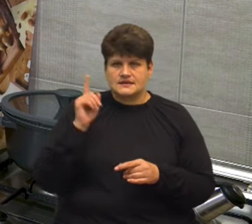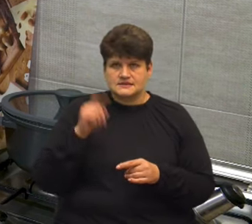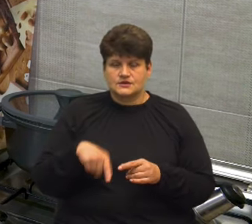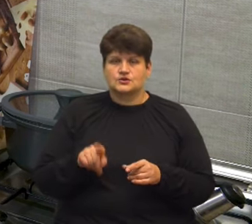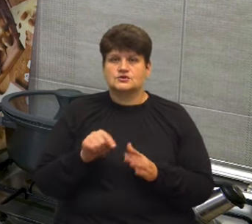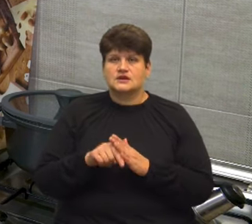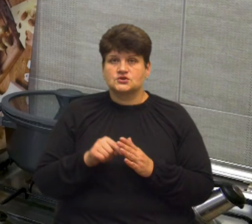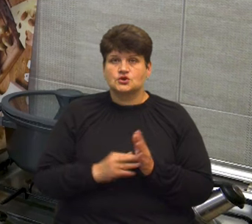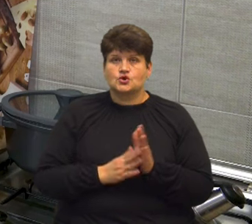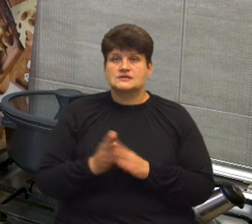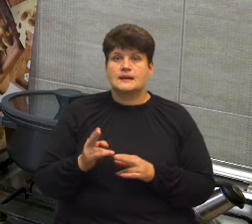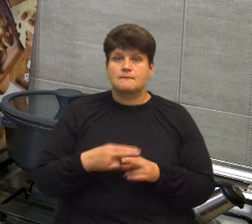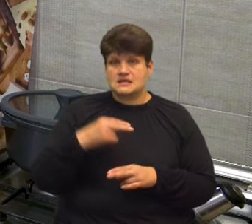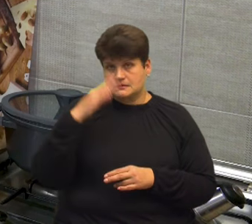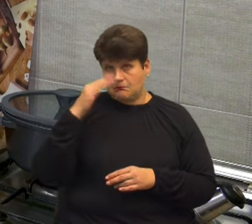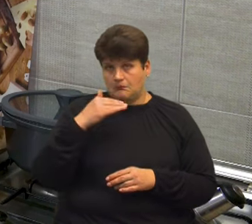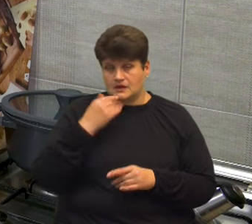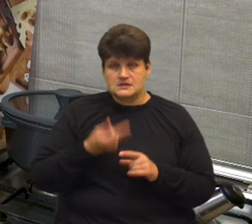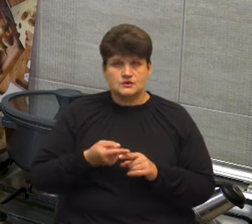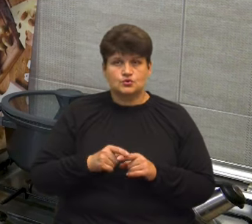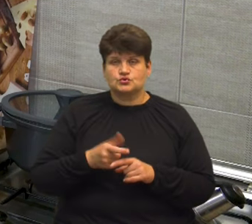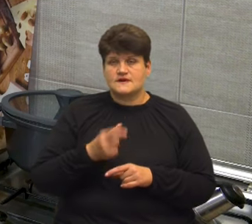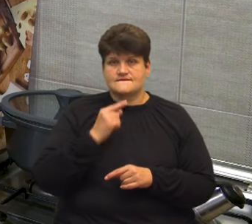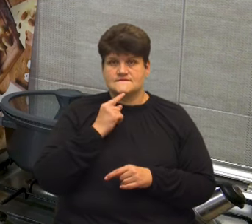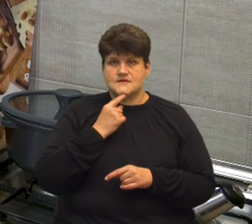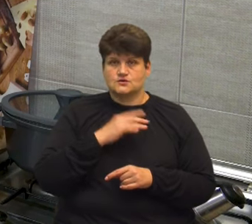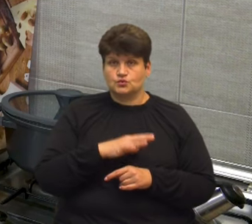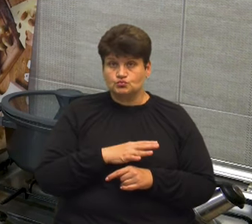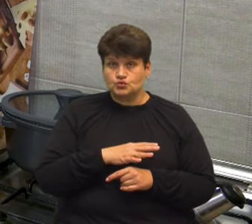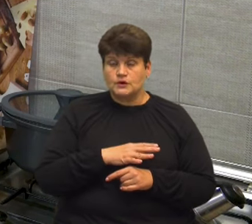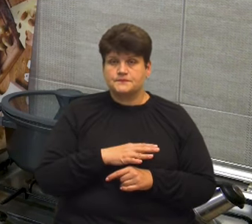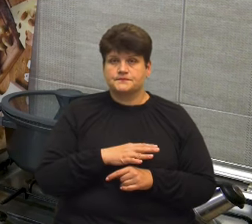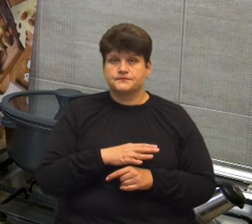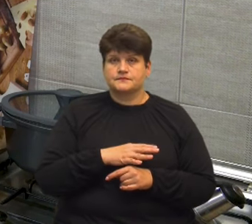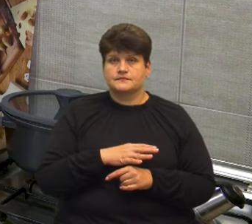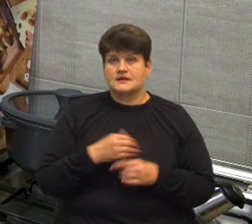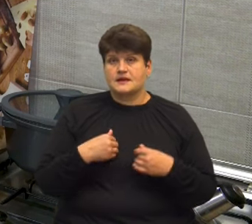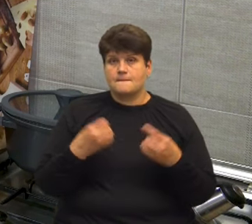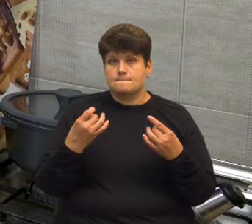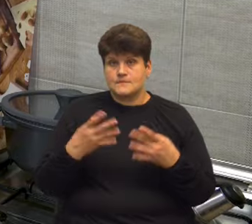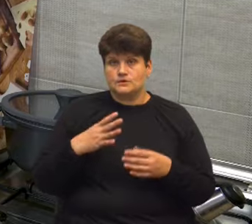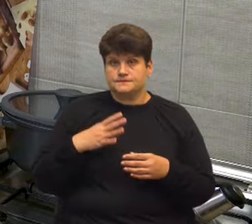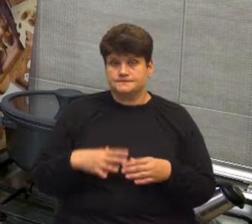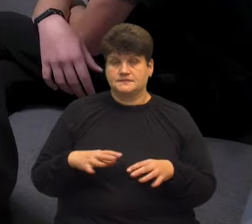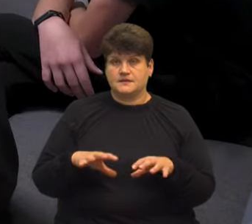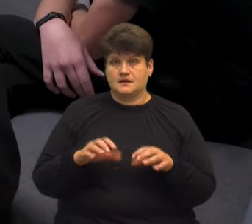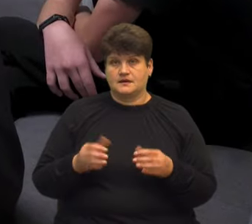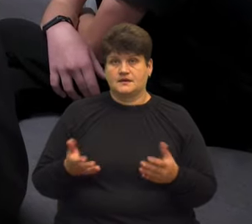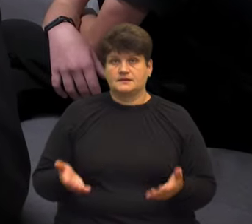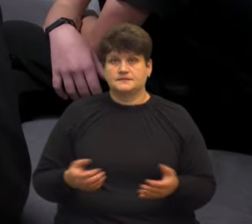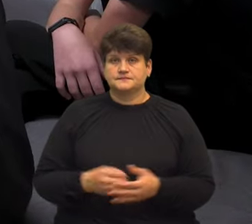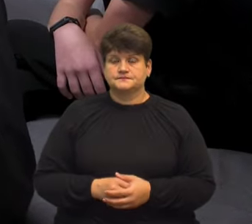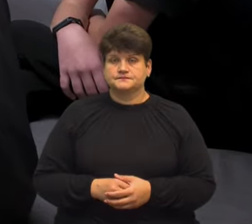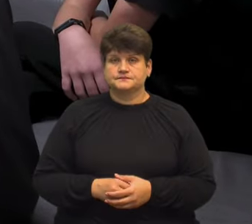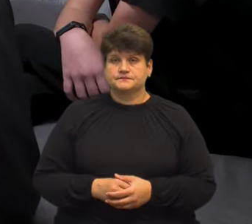батька. І це дуже важко було, але я просто мусила це сприйняти як належне. У